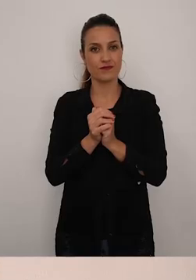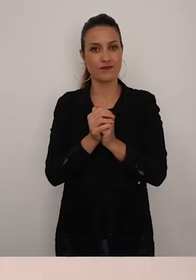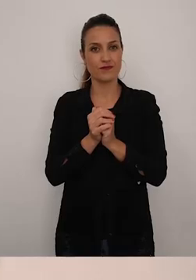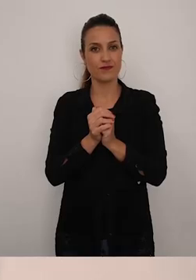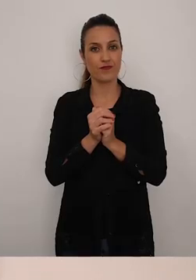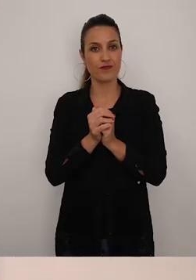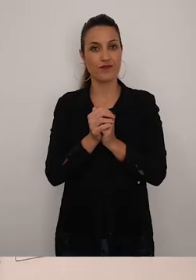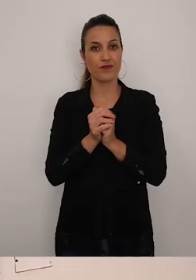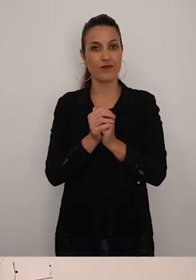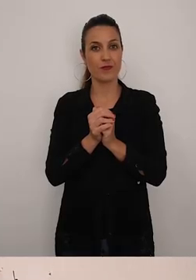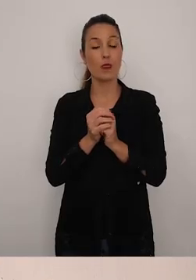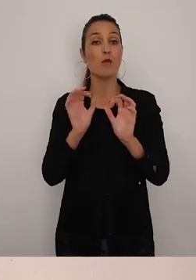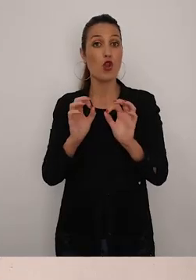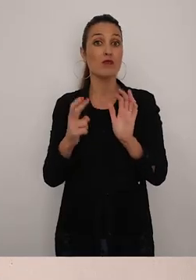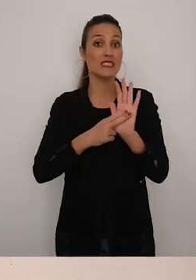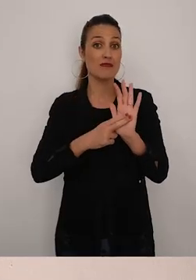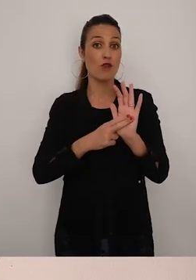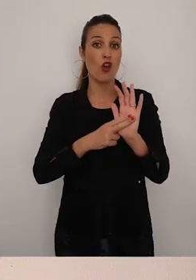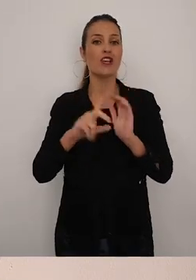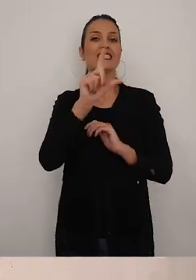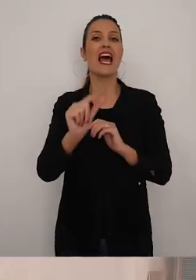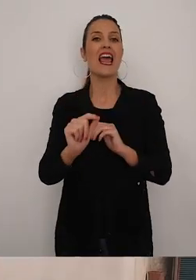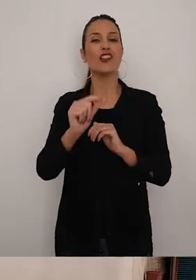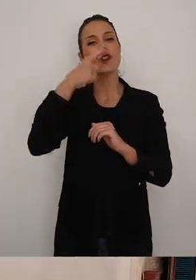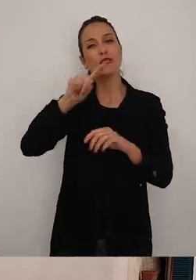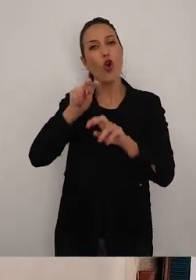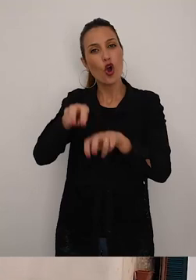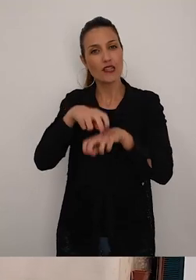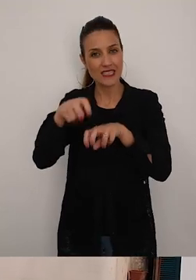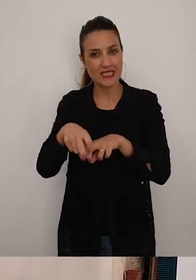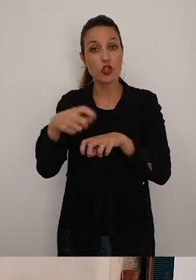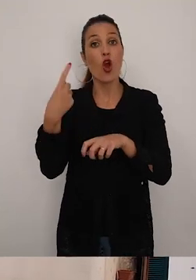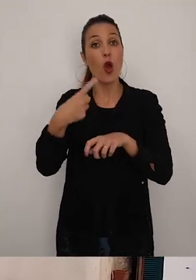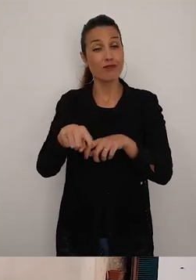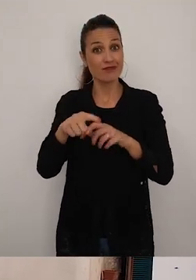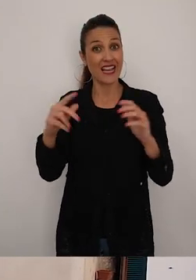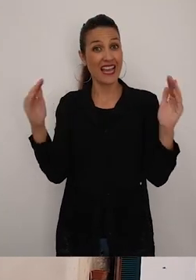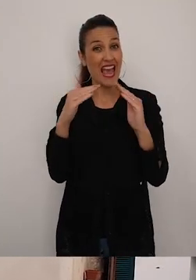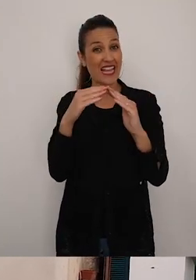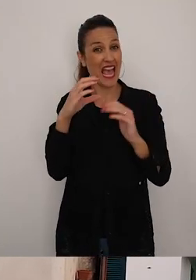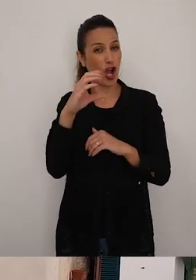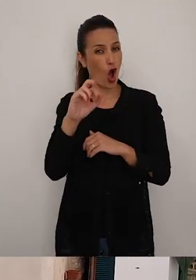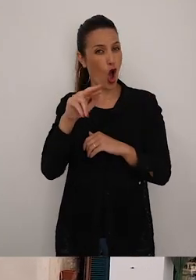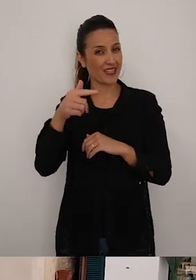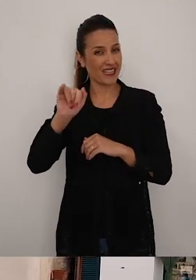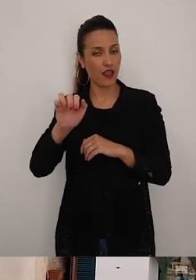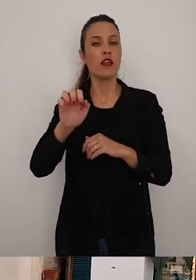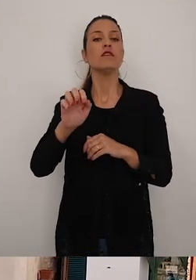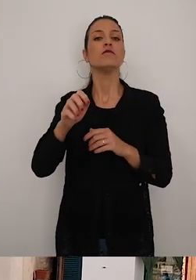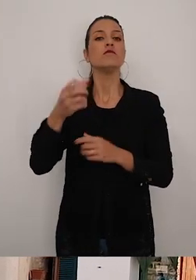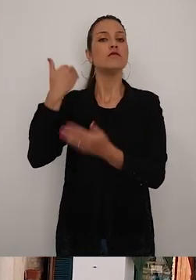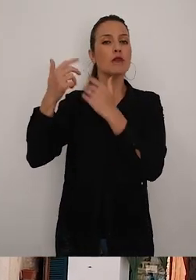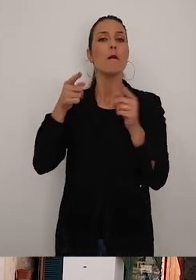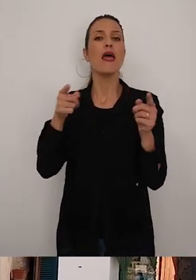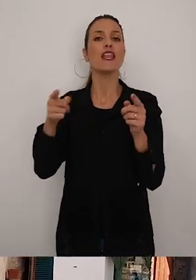Rappresentazione del Salento contadino, esse risalgono all'epoca classica, ed oggi rappresentano un patrimonio architettonico di inestimabile valore.